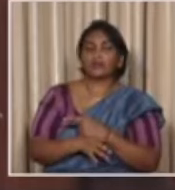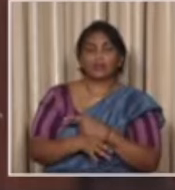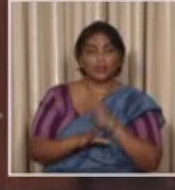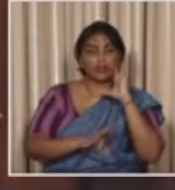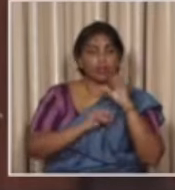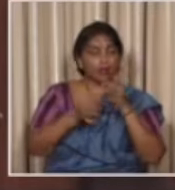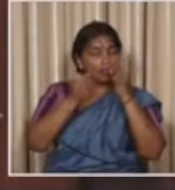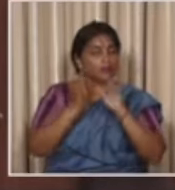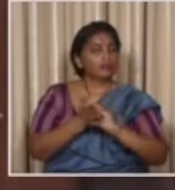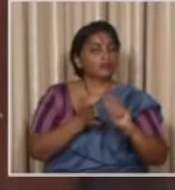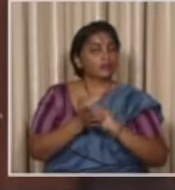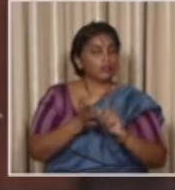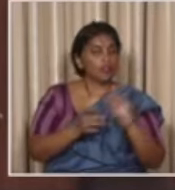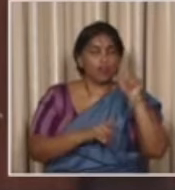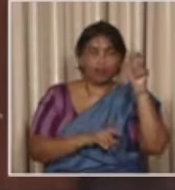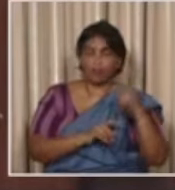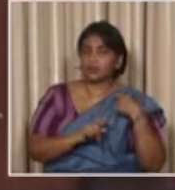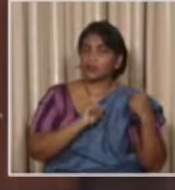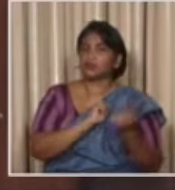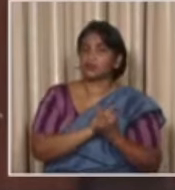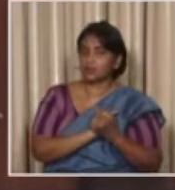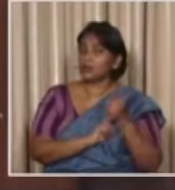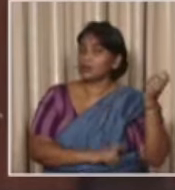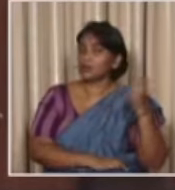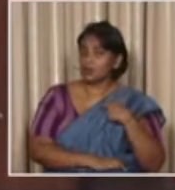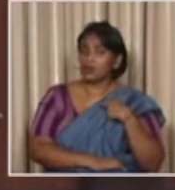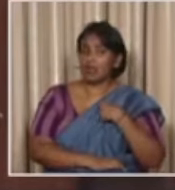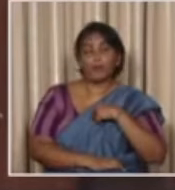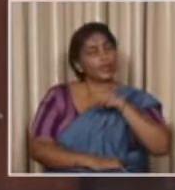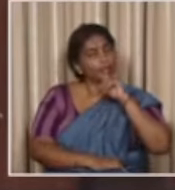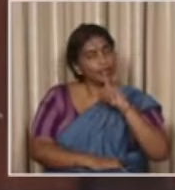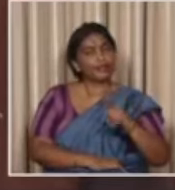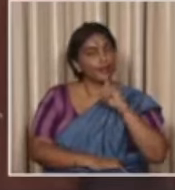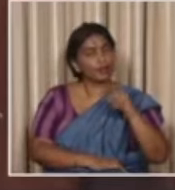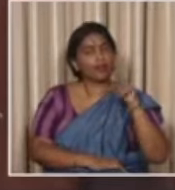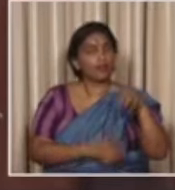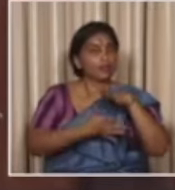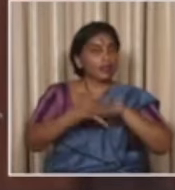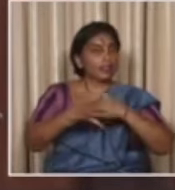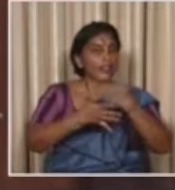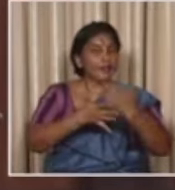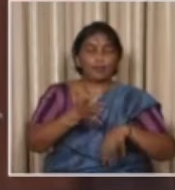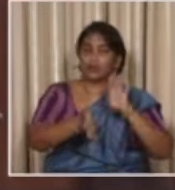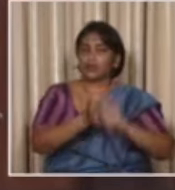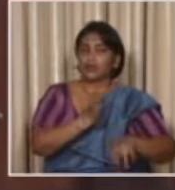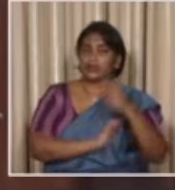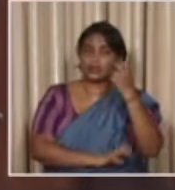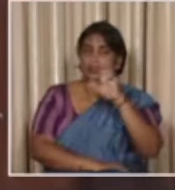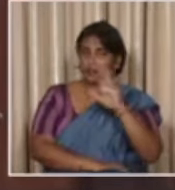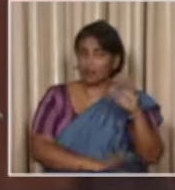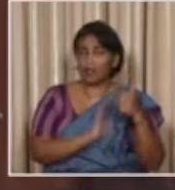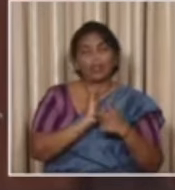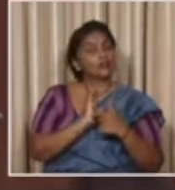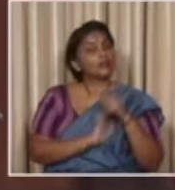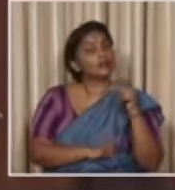හරියට ලියපු රිපෝට් එක පිළිබඳ ඉන්ටෙලිජන්ස් ඔෆිසර් කෙනෙක් මාව එල හම්බුණා. එයා කිව්වා අපි මේක කිව්වා. හැබැයි අපේ ඉන්ටෙලිජන්ස් රිපෝට් එක අයින් කරා. 2019 තාලම්